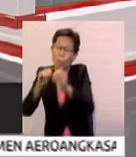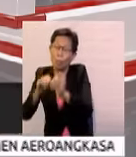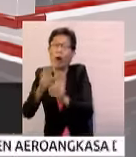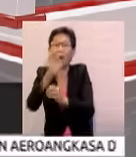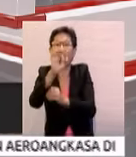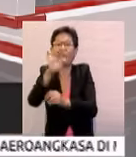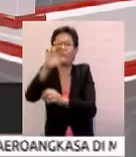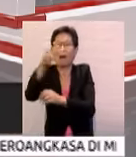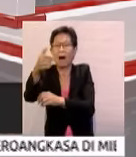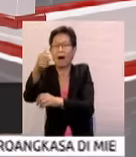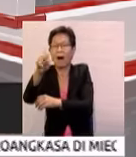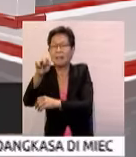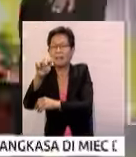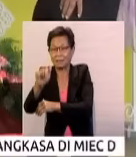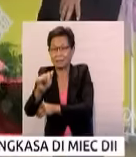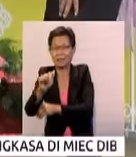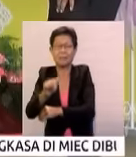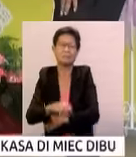Nabila Zakaria.